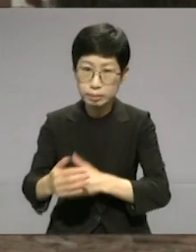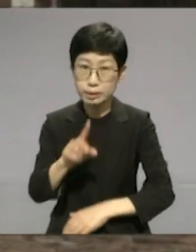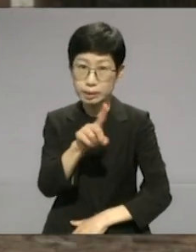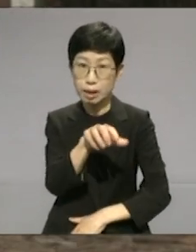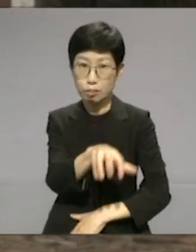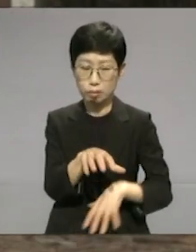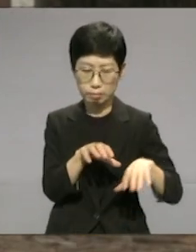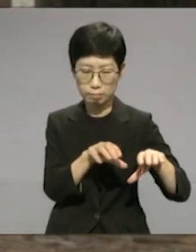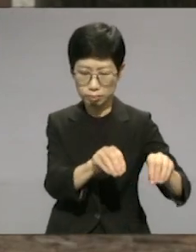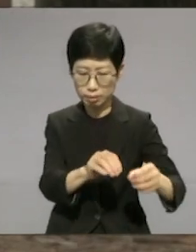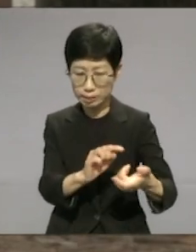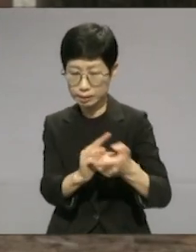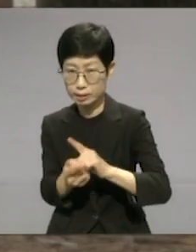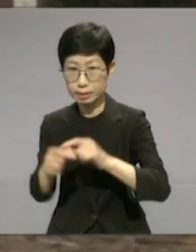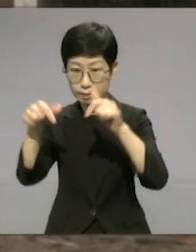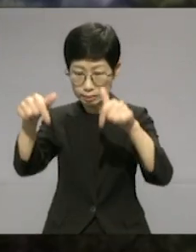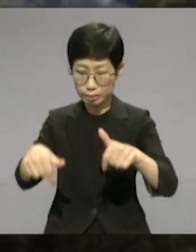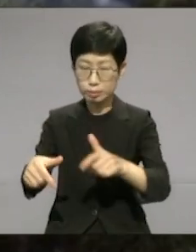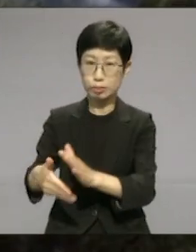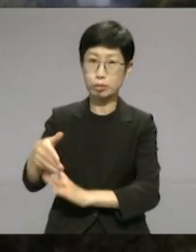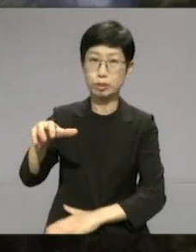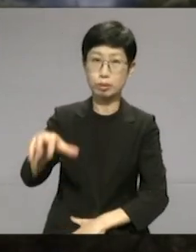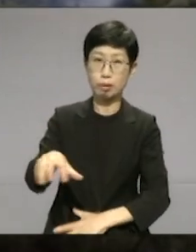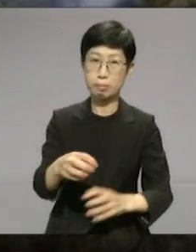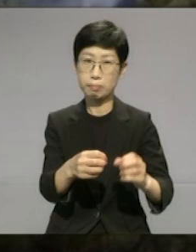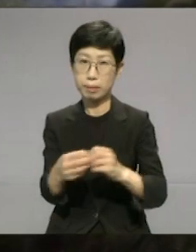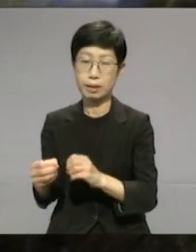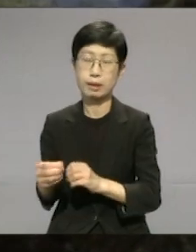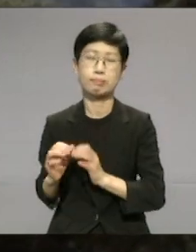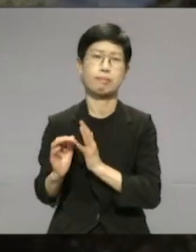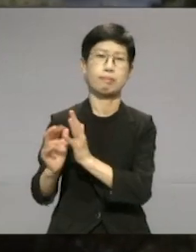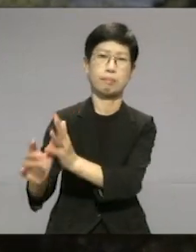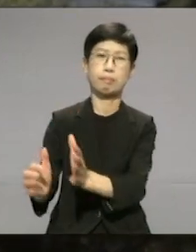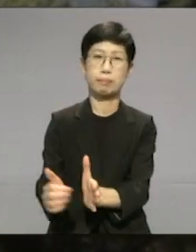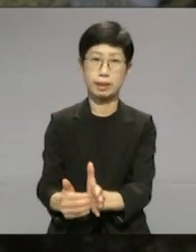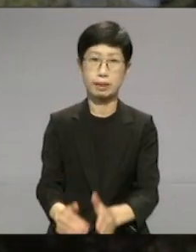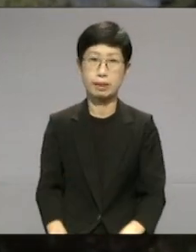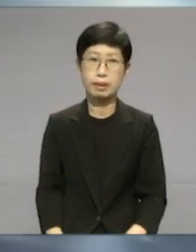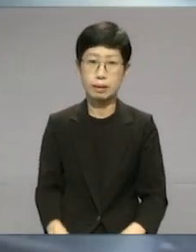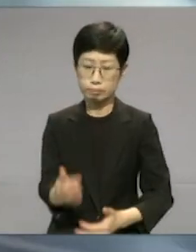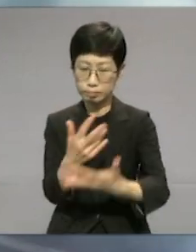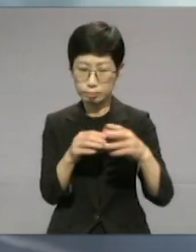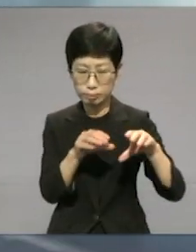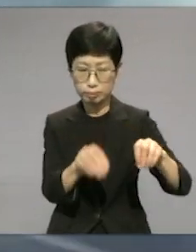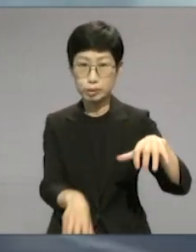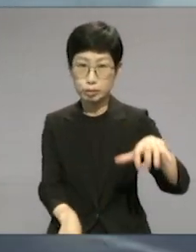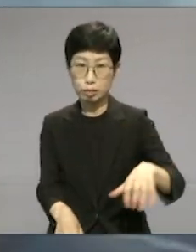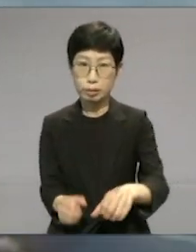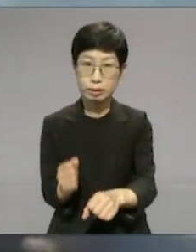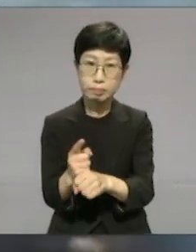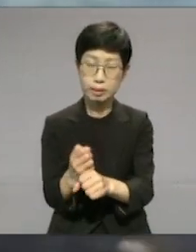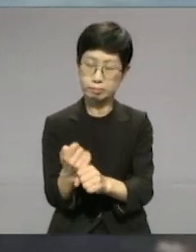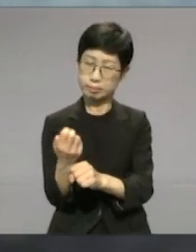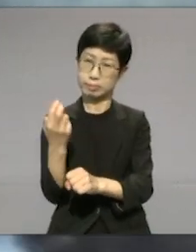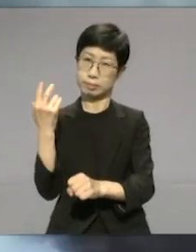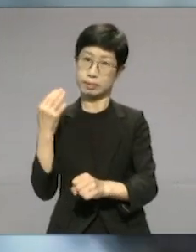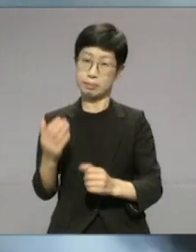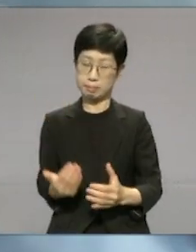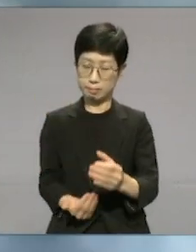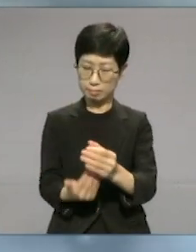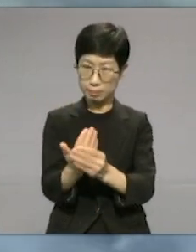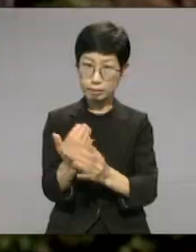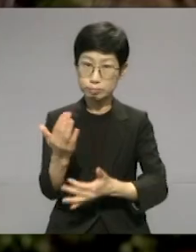지점에서 멈추고 대신 서쪽 도시 교외 쪽으로 번졌습니다. 산불이 멈춘 곳은 이미 몇년전 발생한